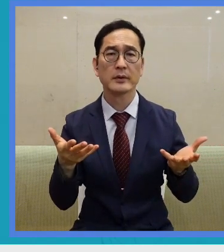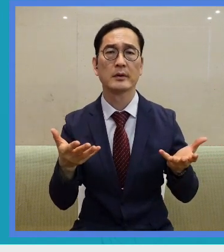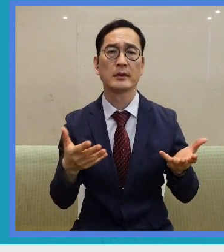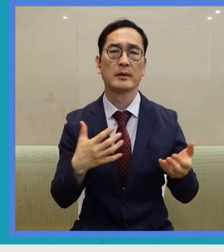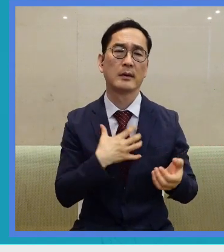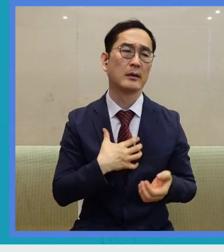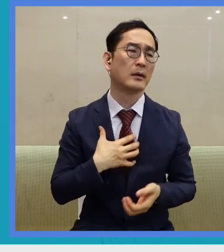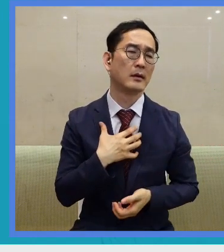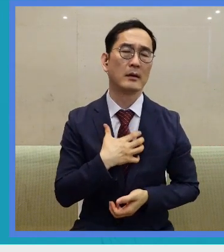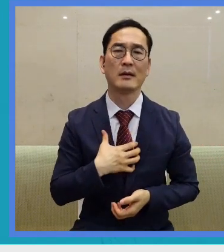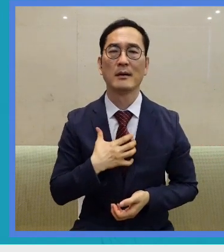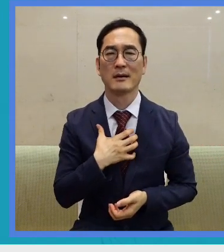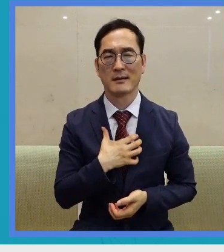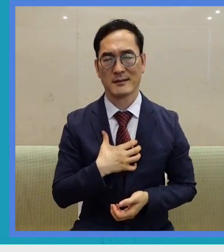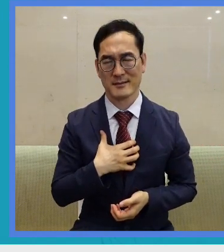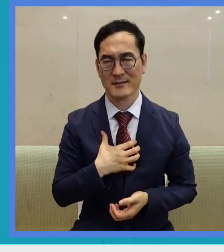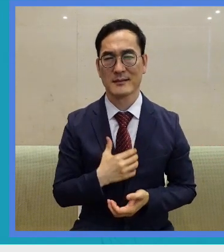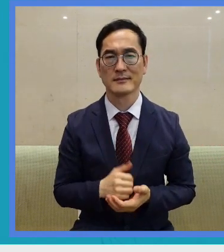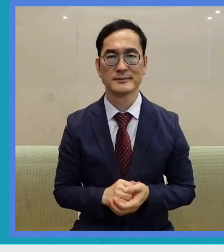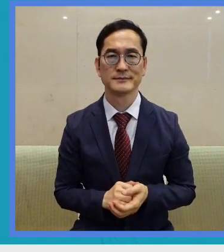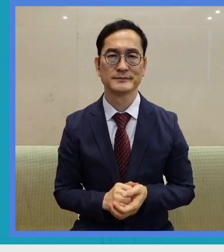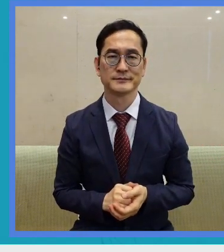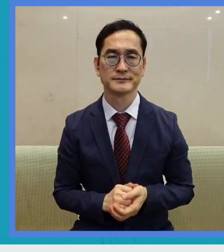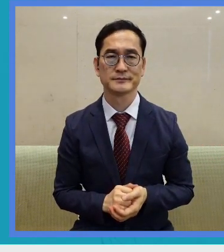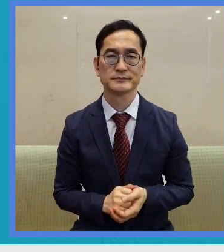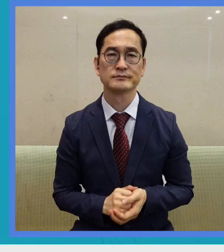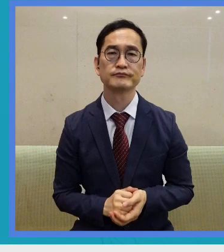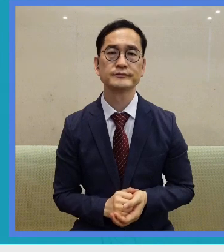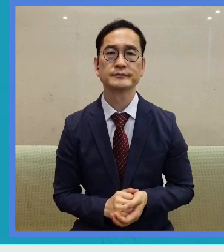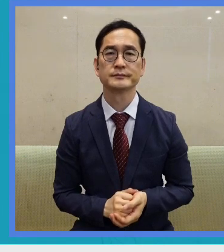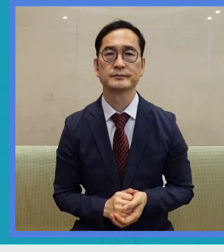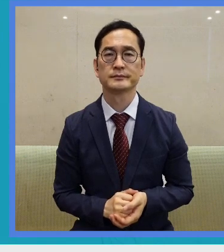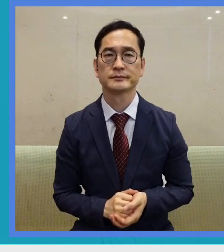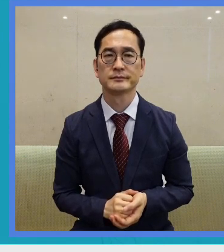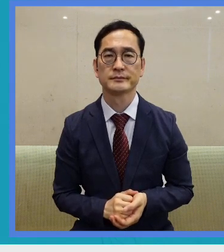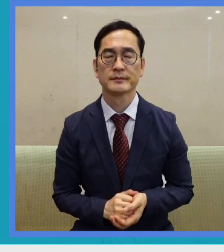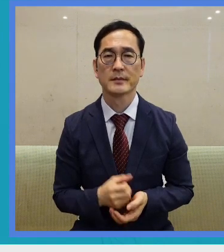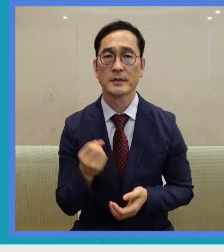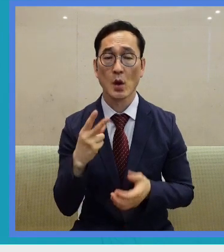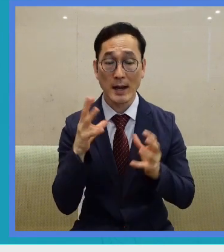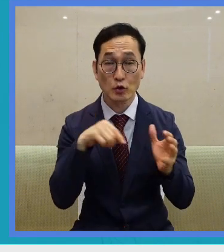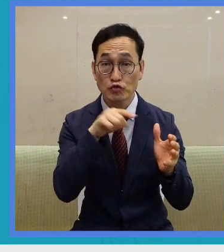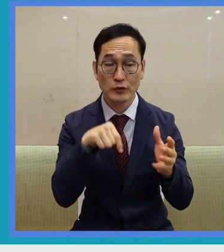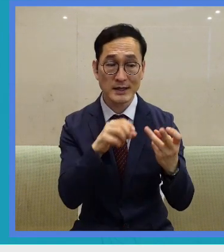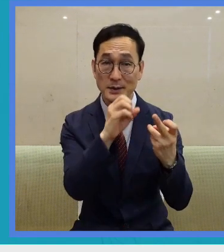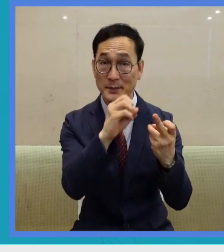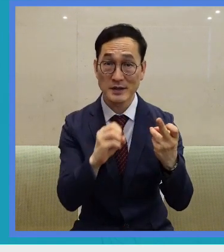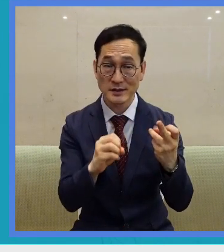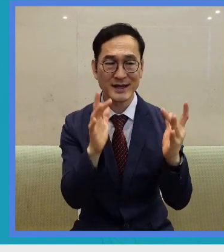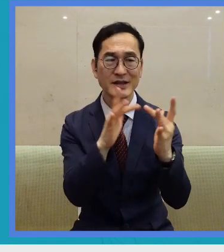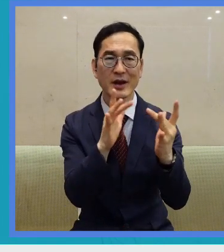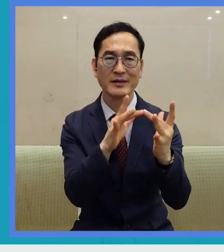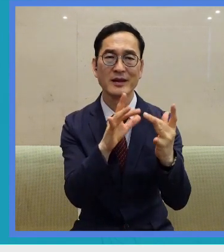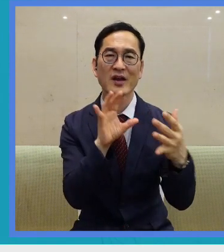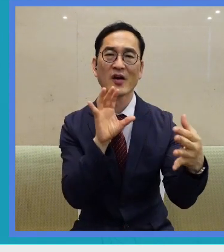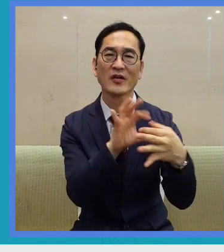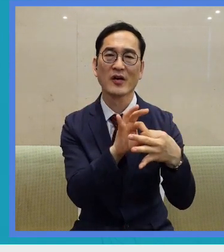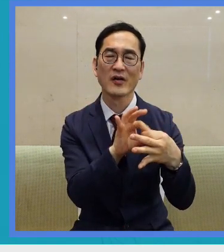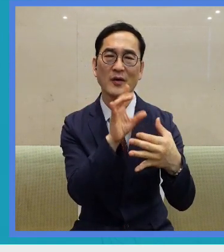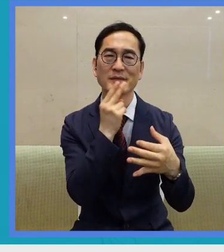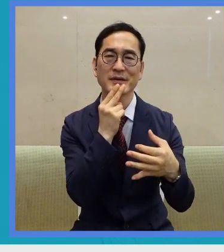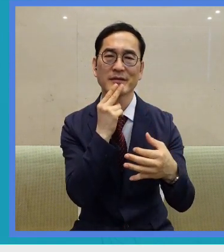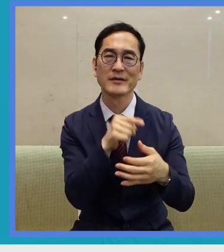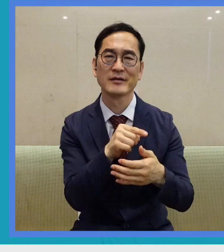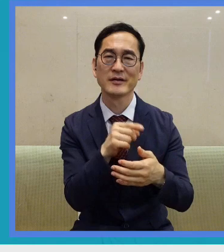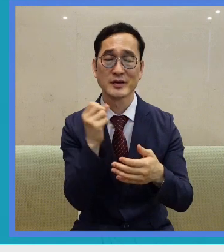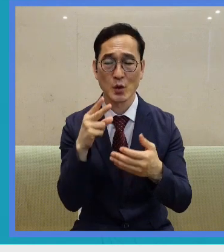것에 대한 부족을 호소를 했습니다. 또한 아동 중에 12%는 가정 내 인터넷 연결이 안 됐고 19%